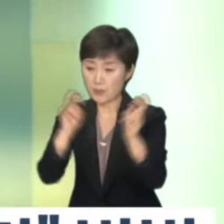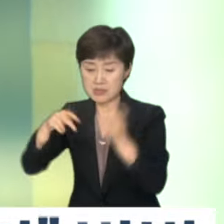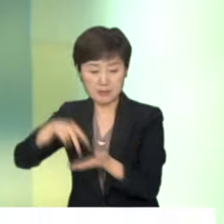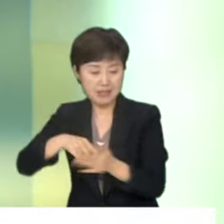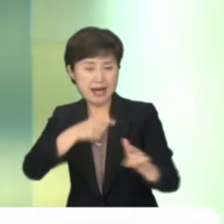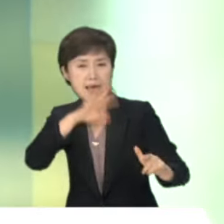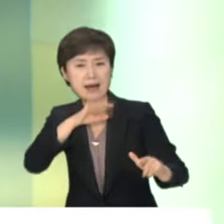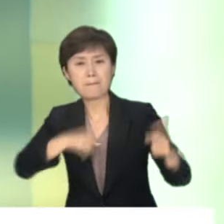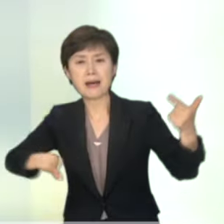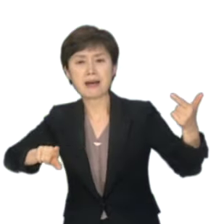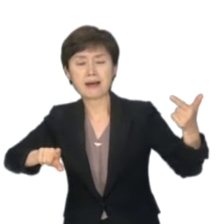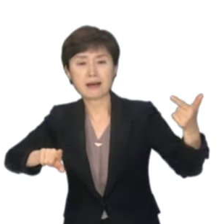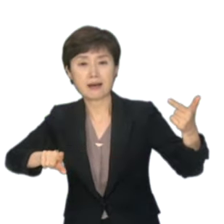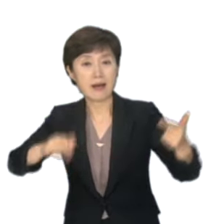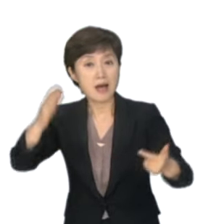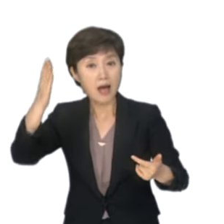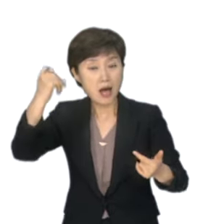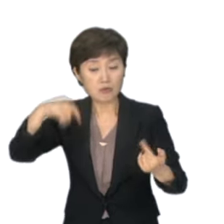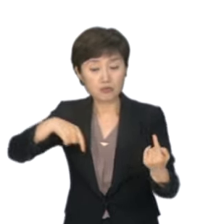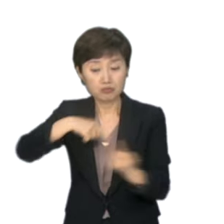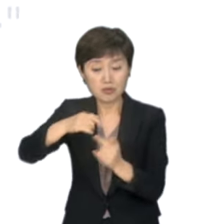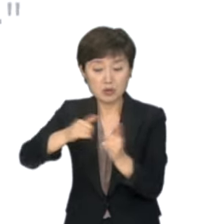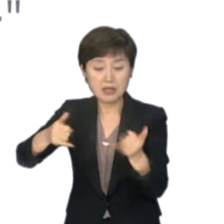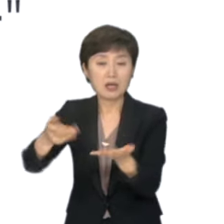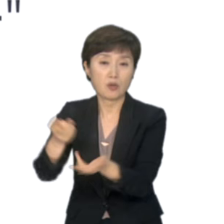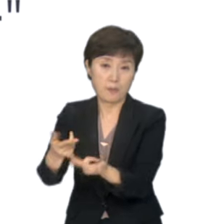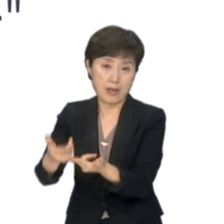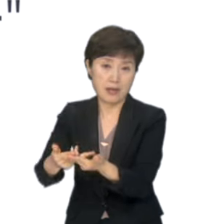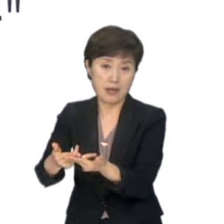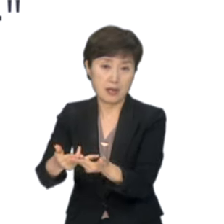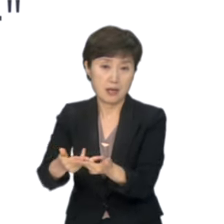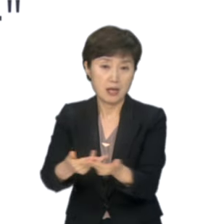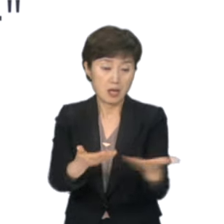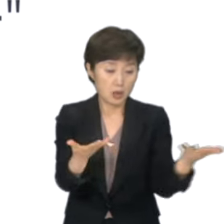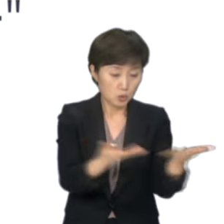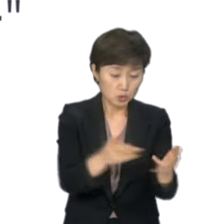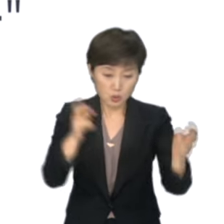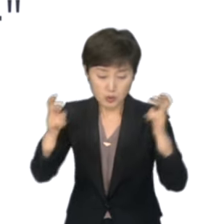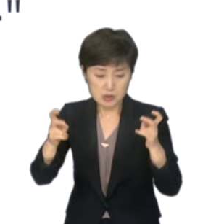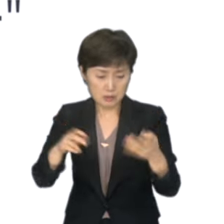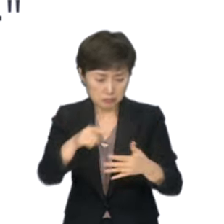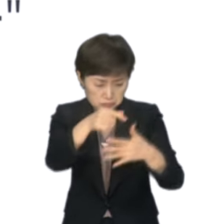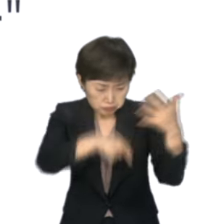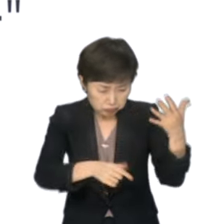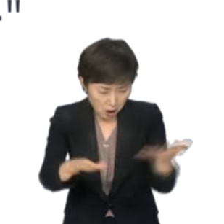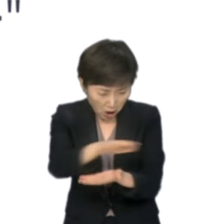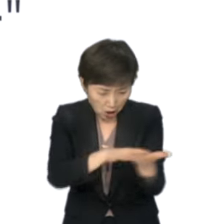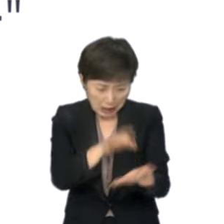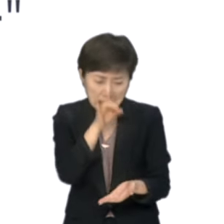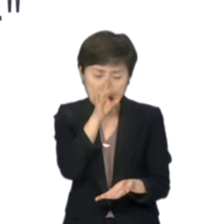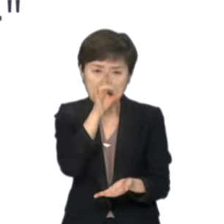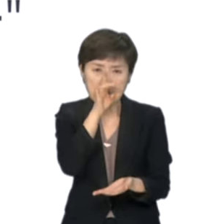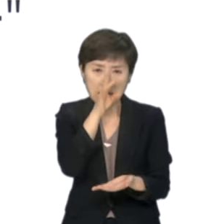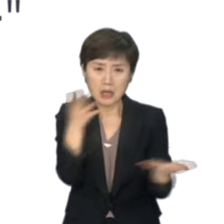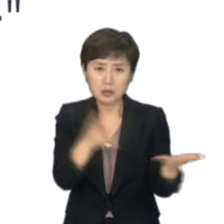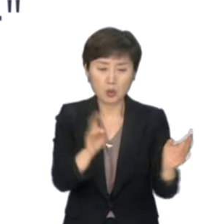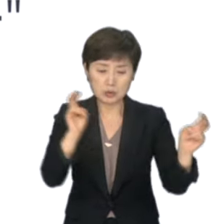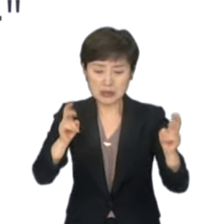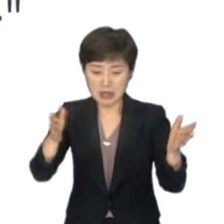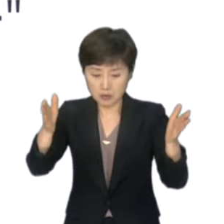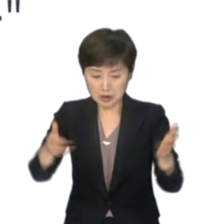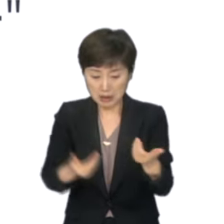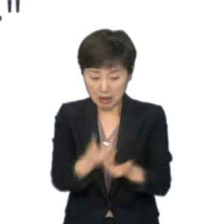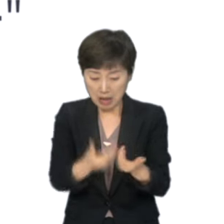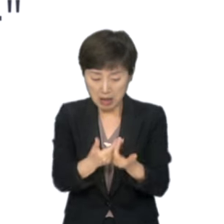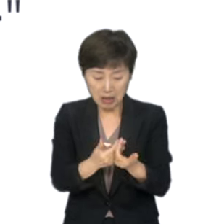즉각 반발했습니다. 한국경영자총협회는 근로자, 사용자, 노동쟁의 개념을 무분별하게 확대함으로써 노사관계의